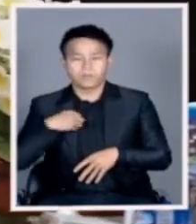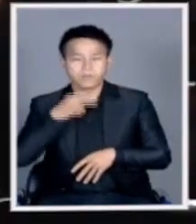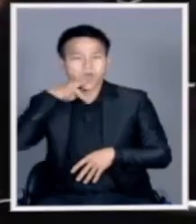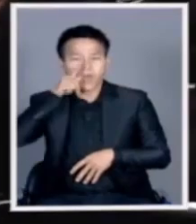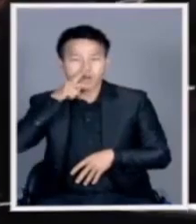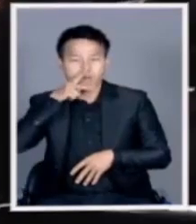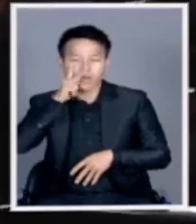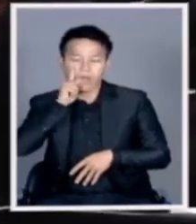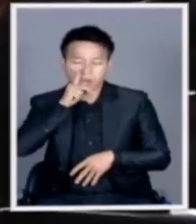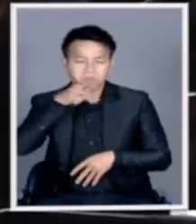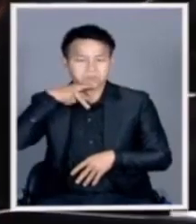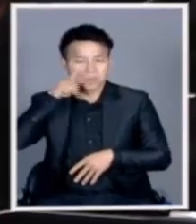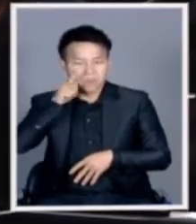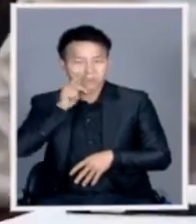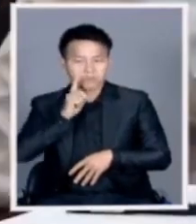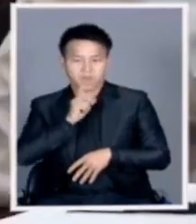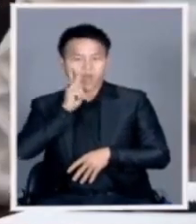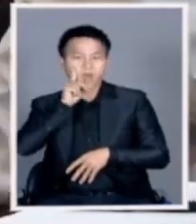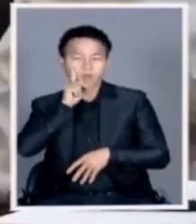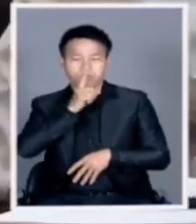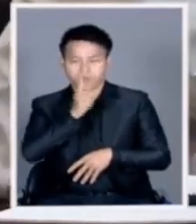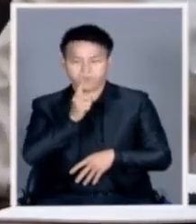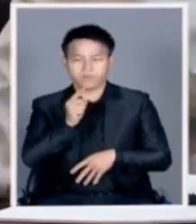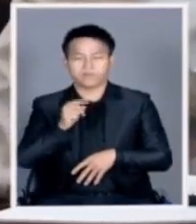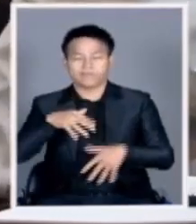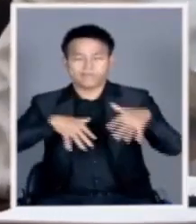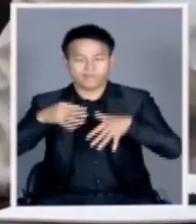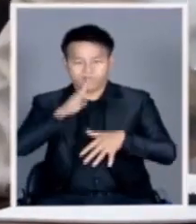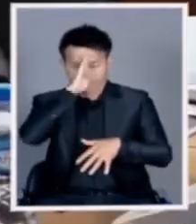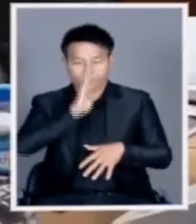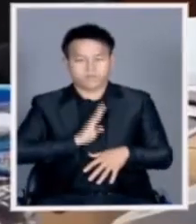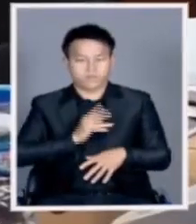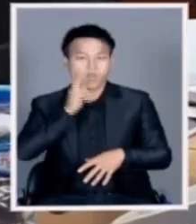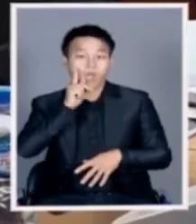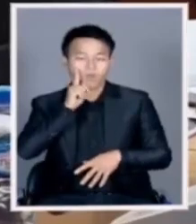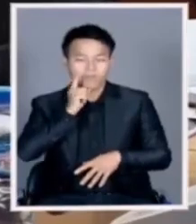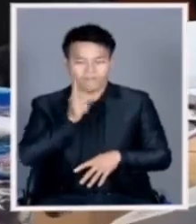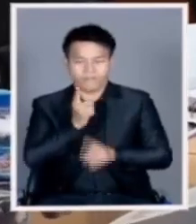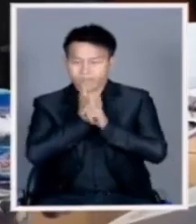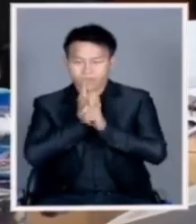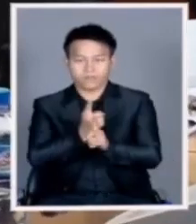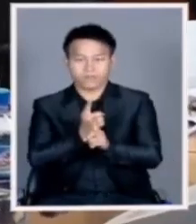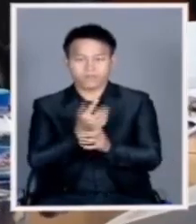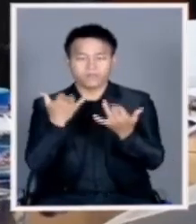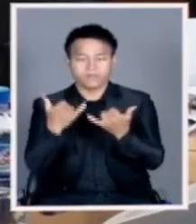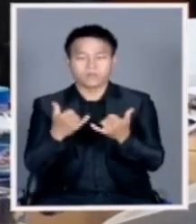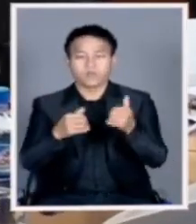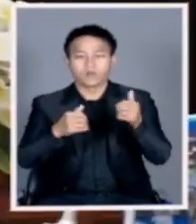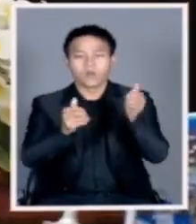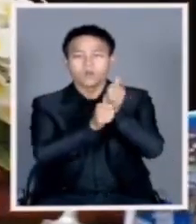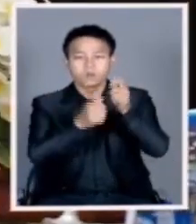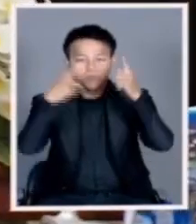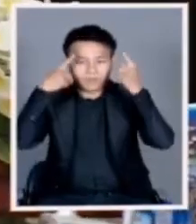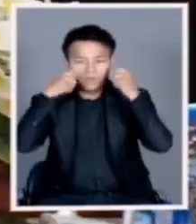อมในพิธีทานโพสีแก้วมณีวงศ์ยังให้รู้ถึงทิศทางและการพัฒนาสื่อมวลชนในยุคใหม่โดยได้ยกให้เห็นถึงวิสัยทัศน์ของ